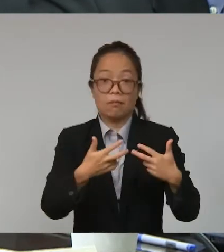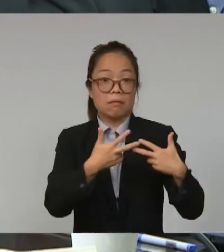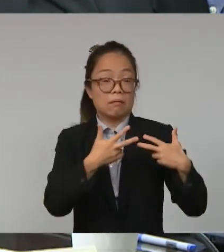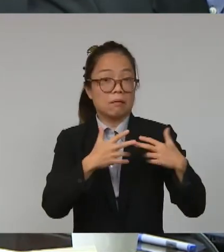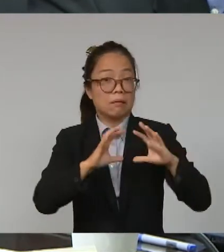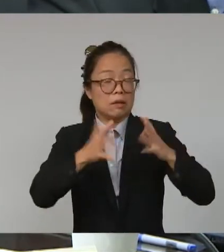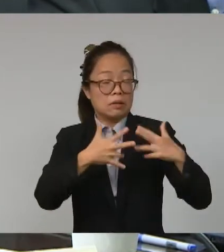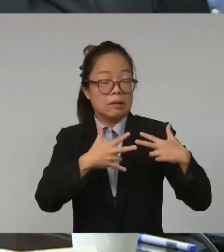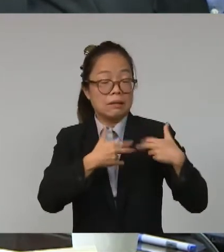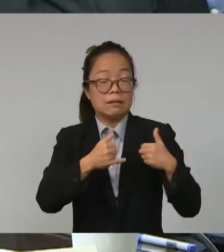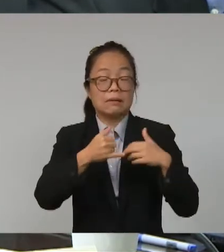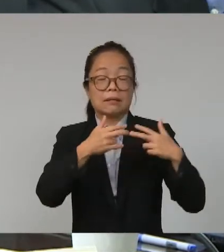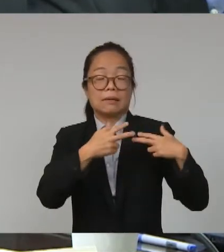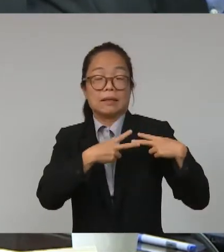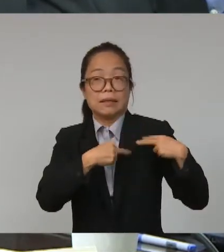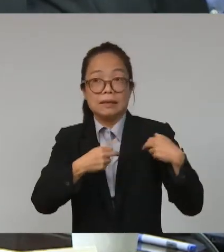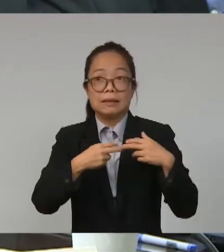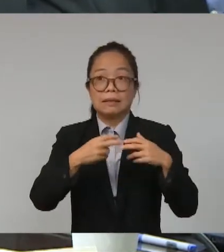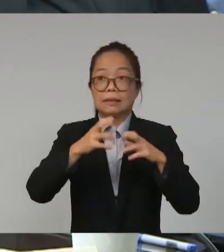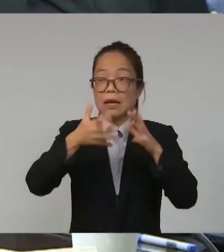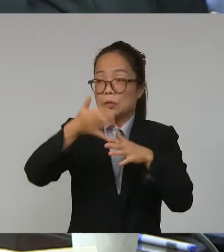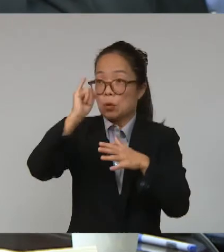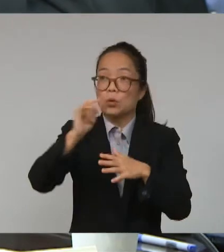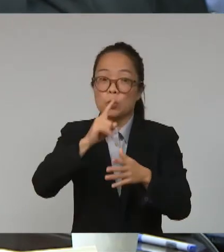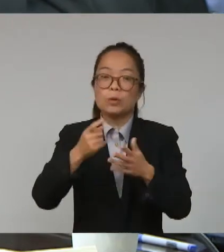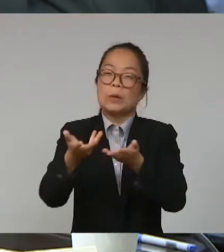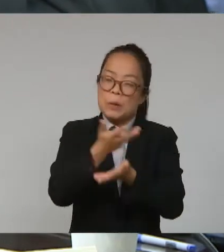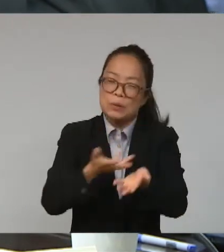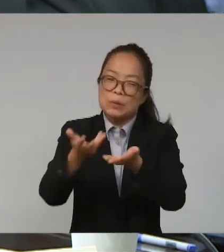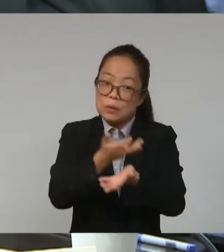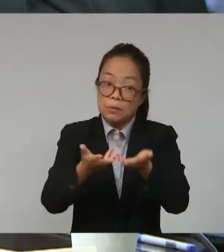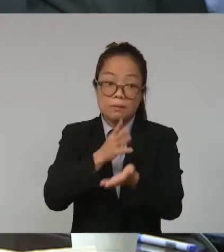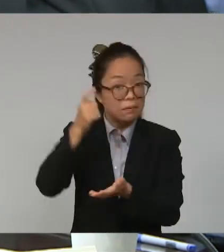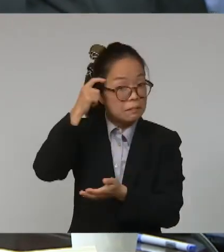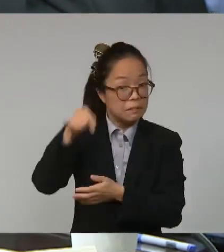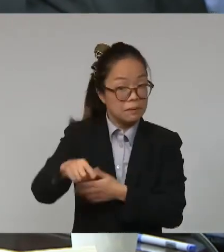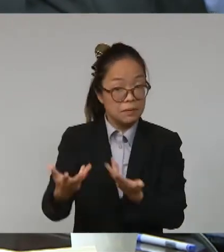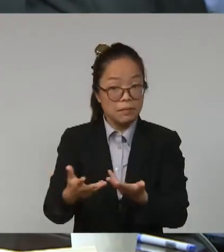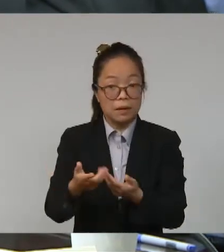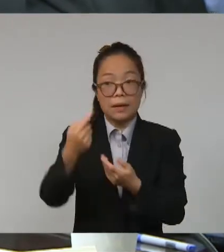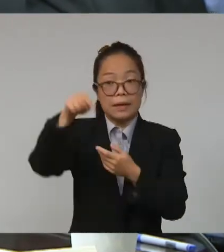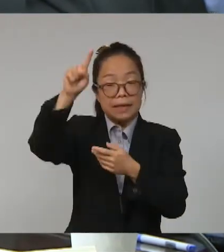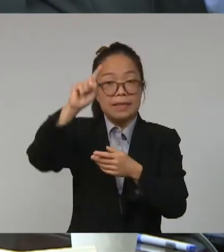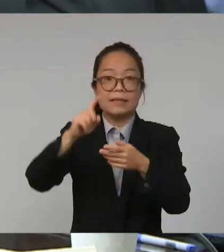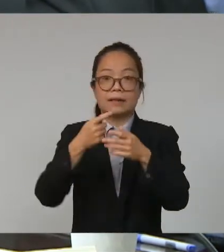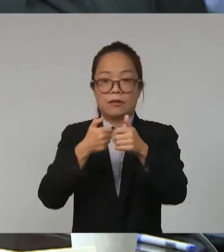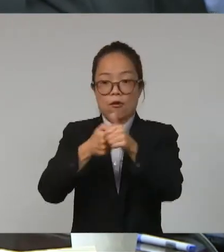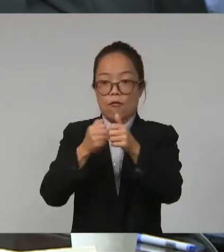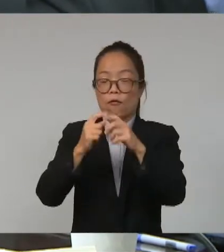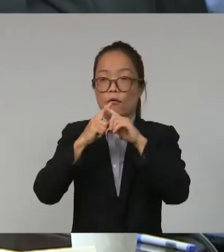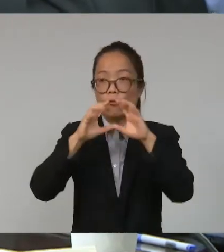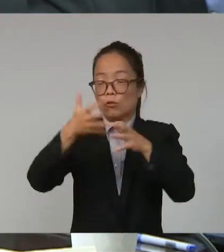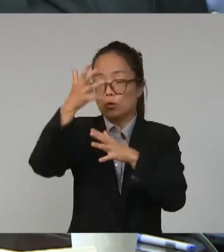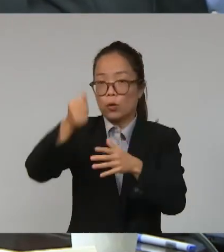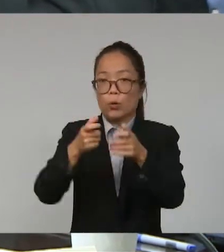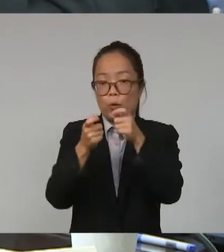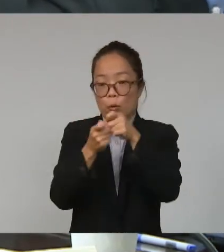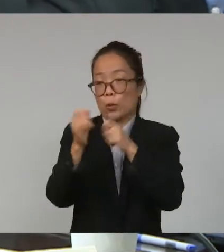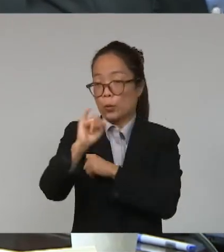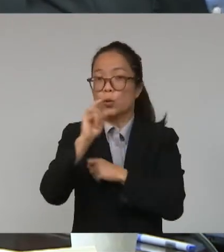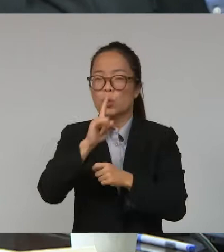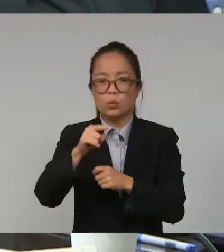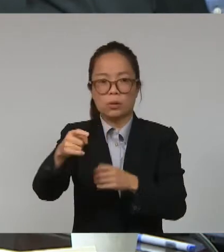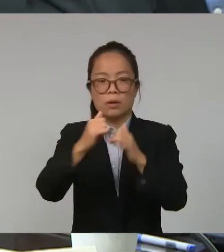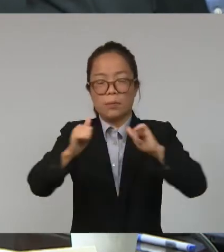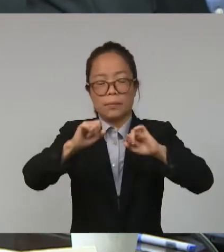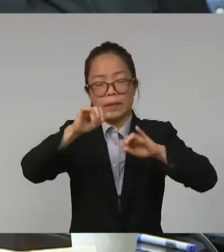说的沟通、沟通再沟通嘛。前副总统吕秀莲更痛批民进党是